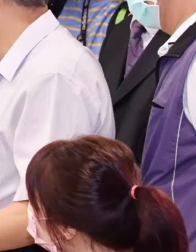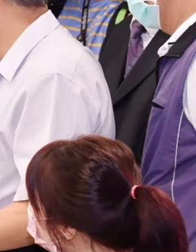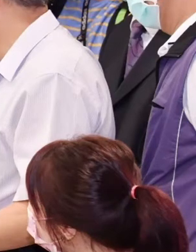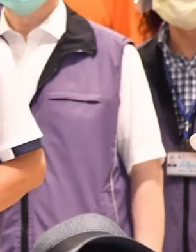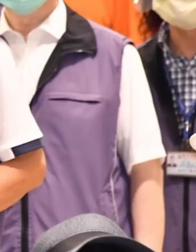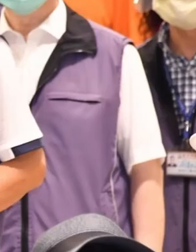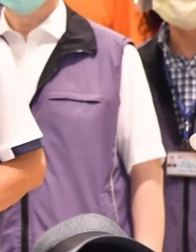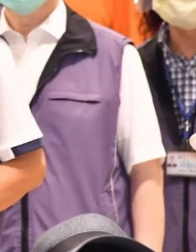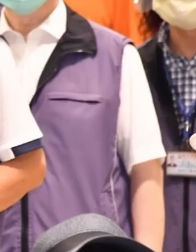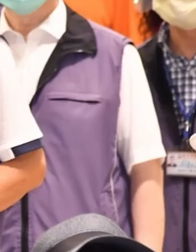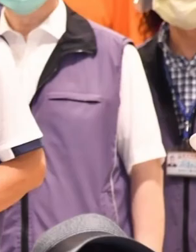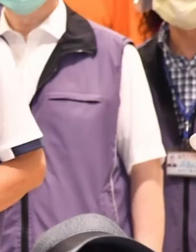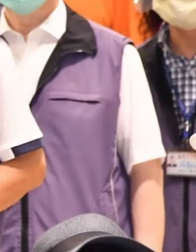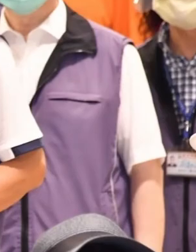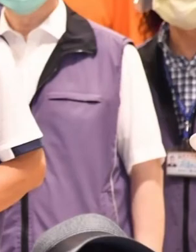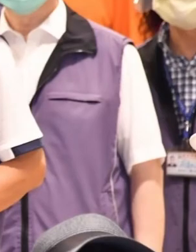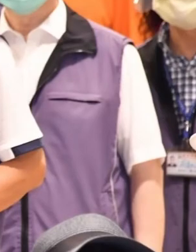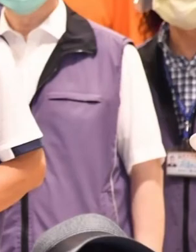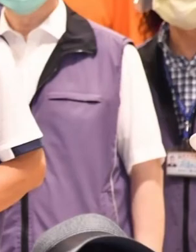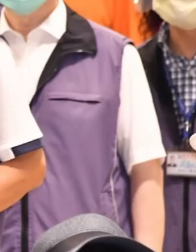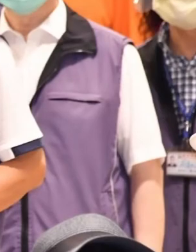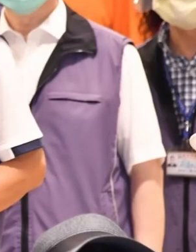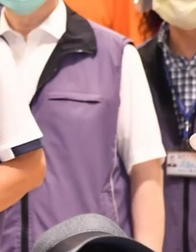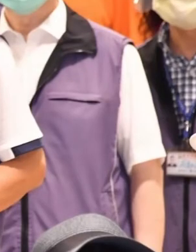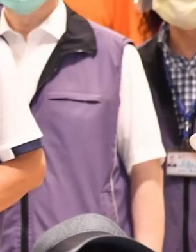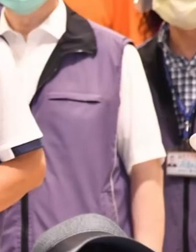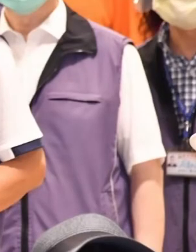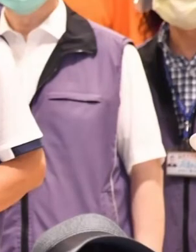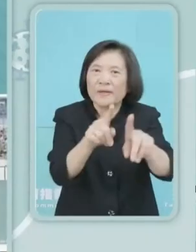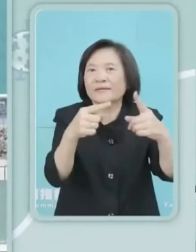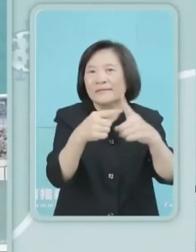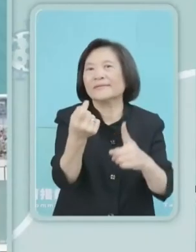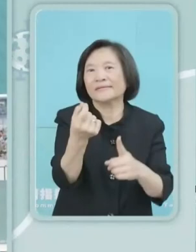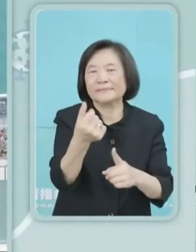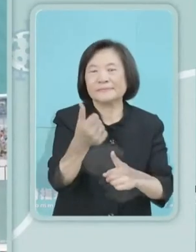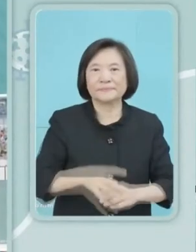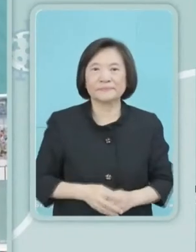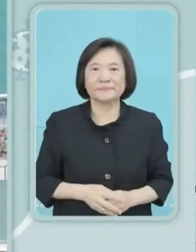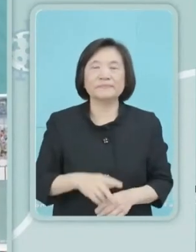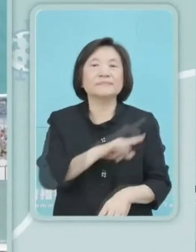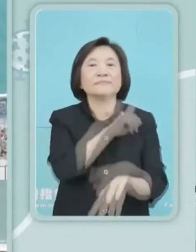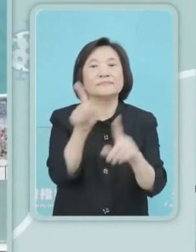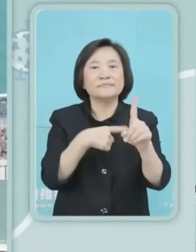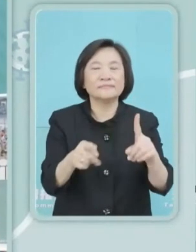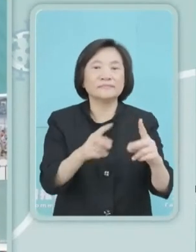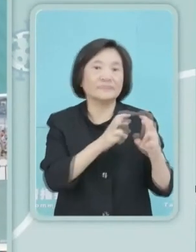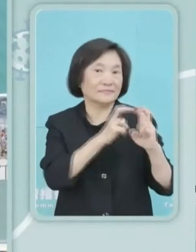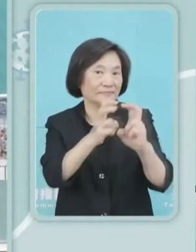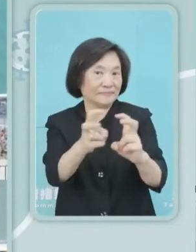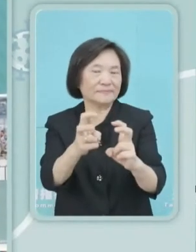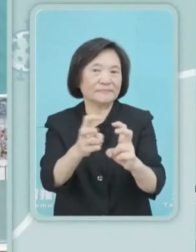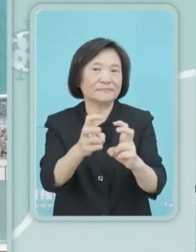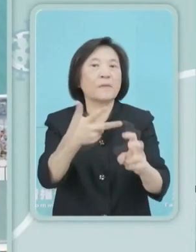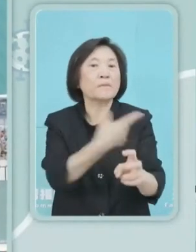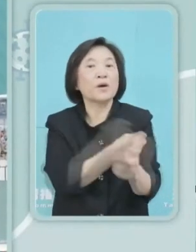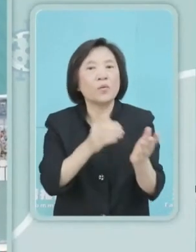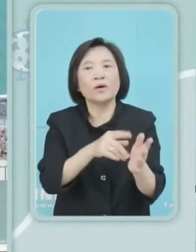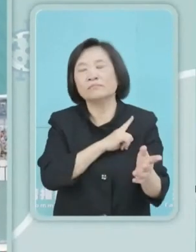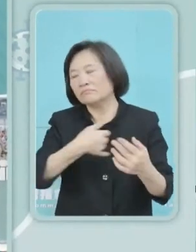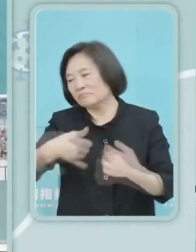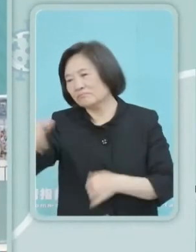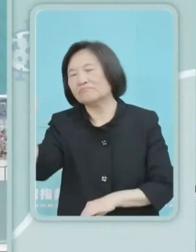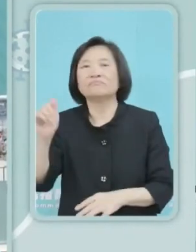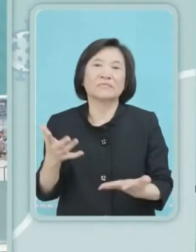65岁了，所以真的有陪要还要人陪来的不多，大部分都是自己一个人来哈，那坐捷运来打完自己走，所